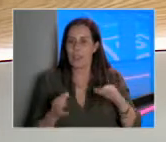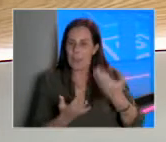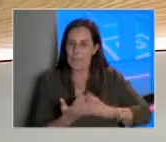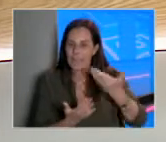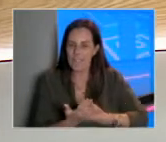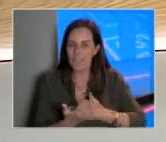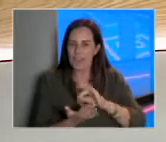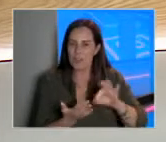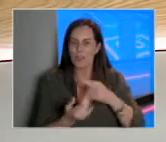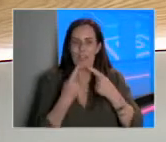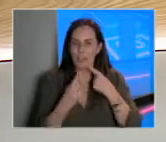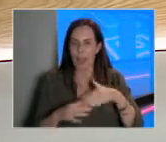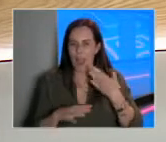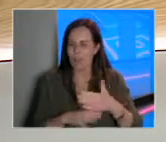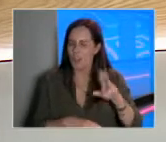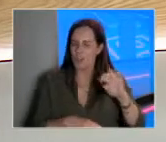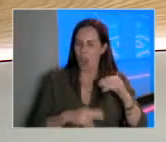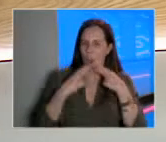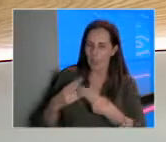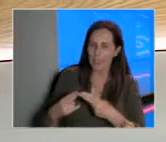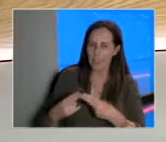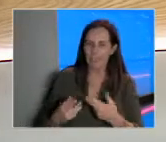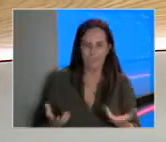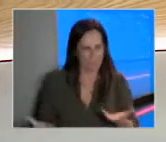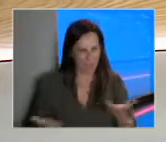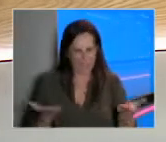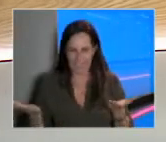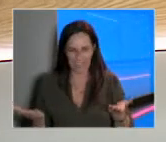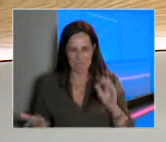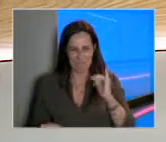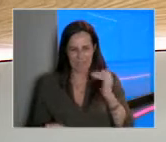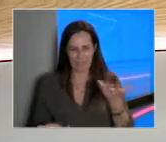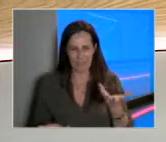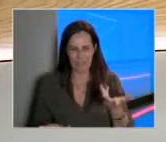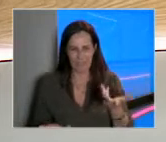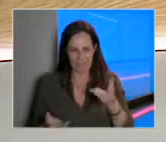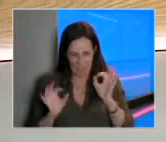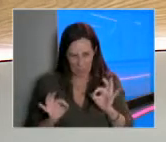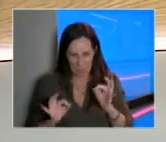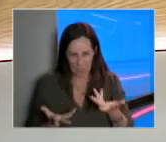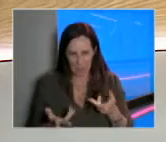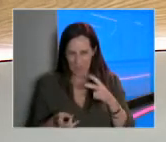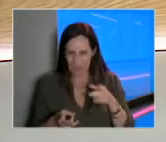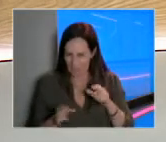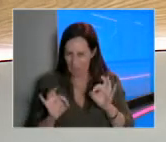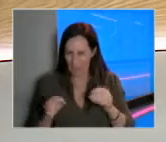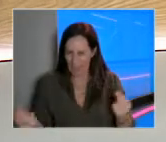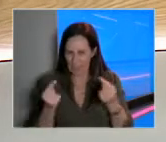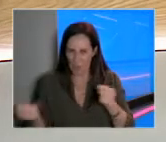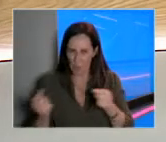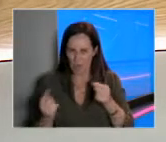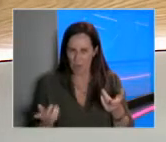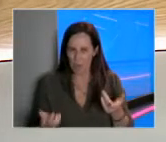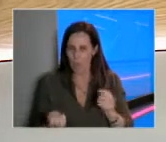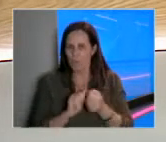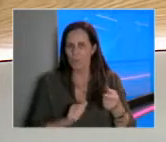שלו, שידבר איתו, ואחר כך יזהר שי עונה לו, זה מה זה, זה, זה פולקלור, זה באמת, זה אמיתי הוויכוח הזה, או שזה